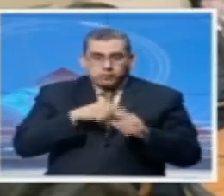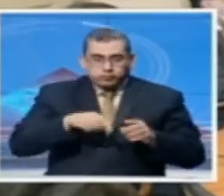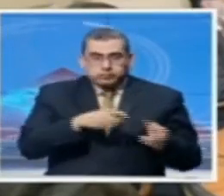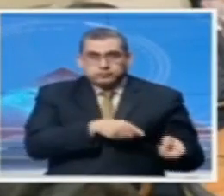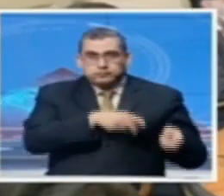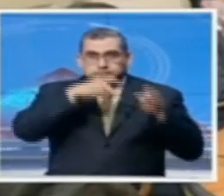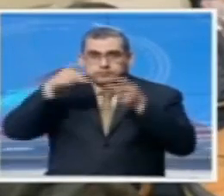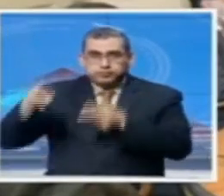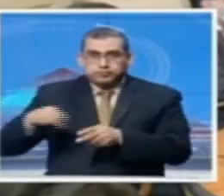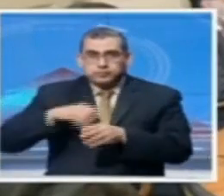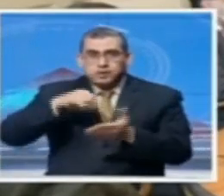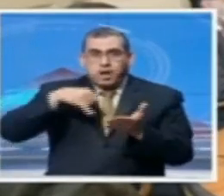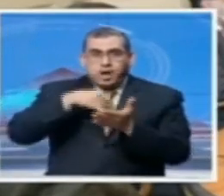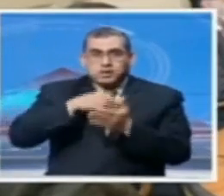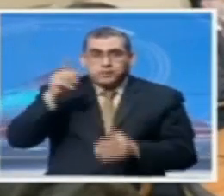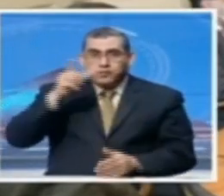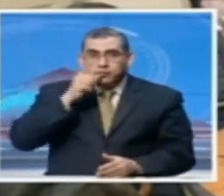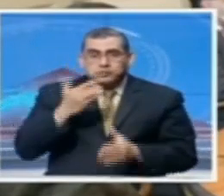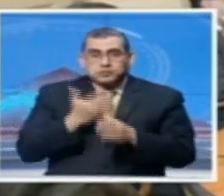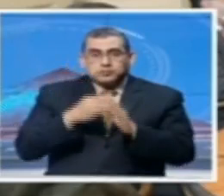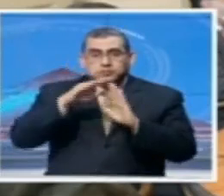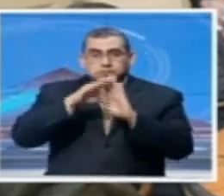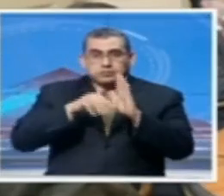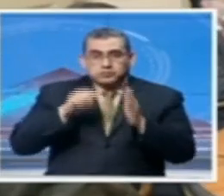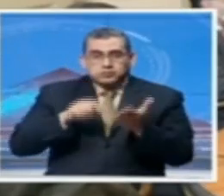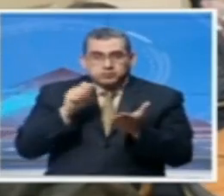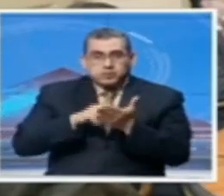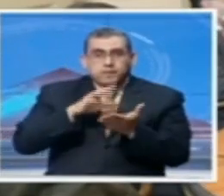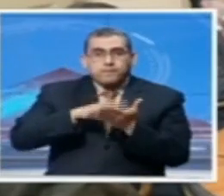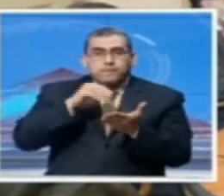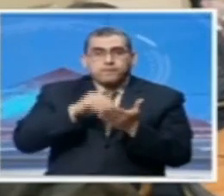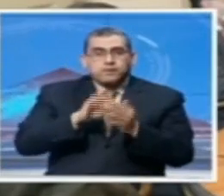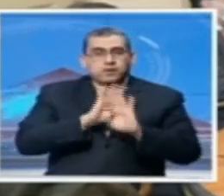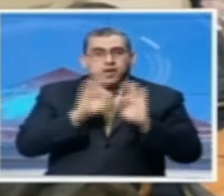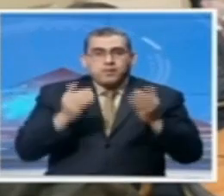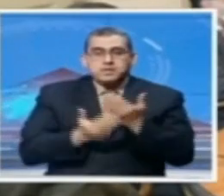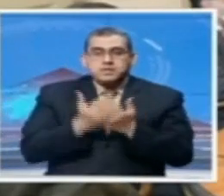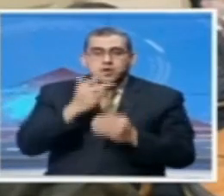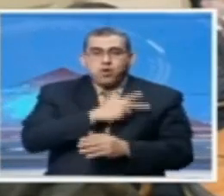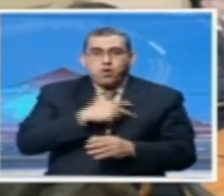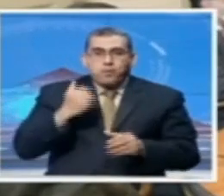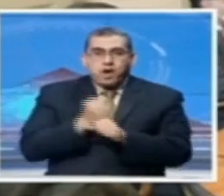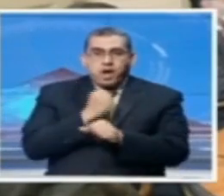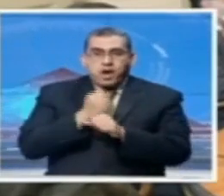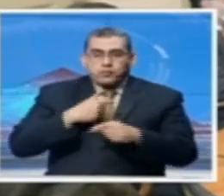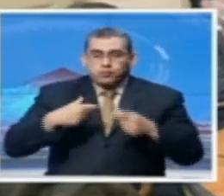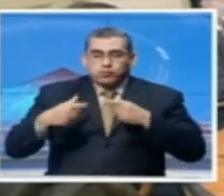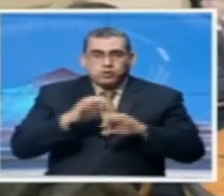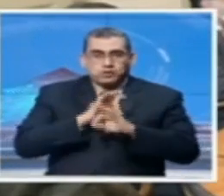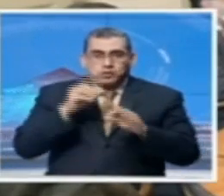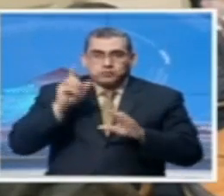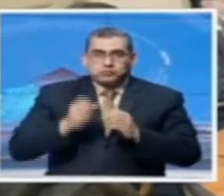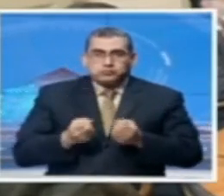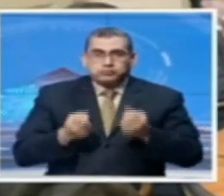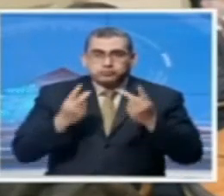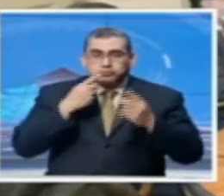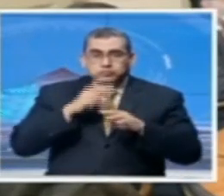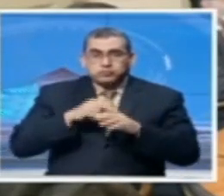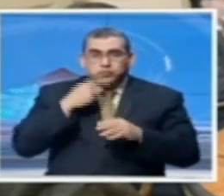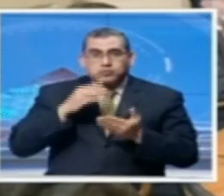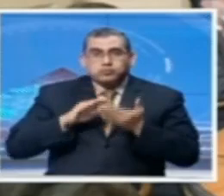الفعلي للعاصمة، وذلك على نحو يأذن ببدء عصر جديد من العمل الحكومي المتطور